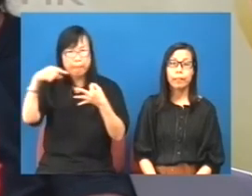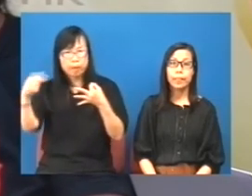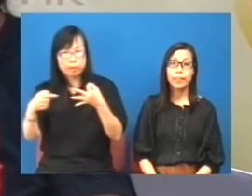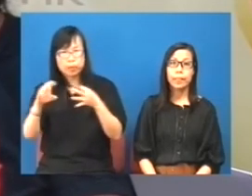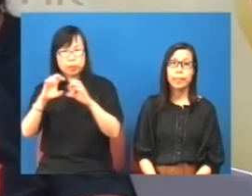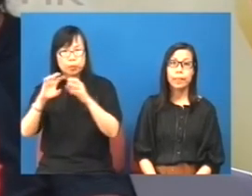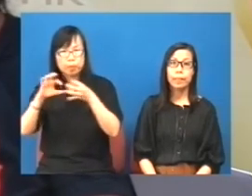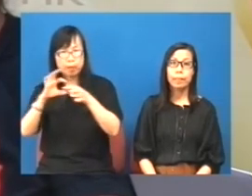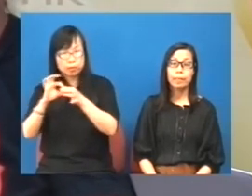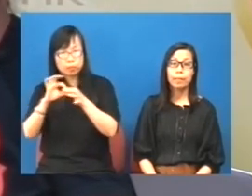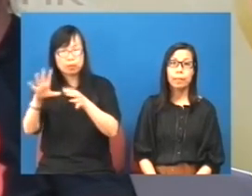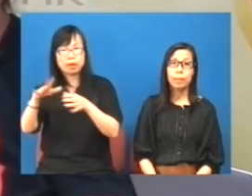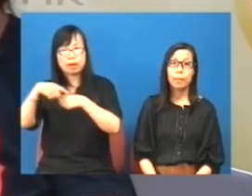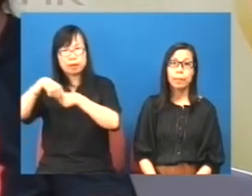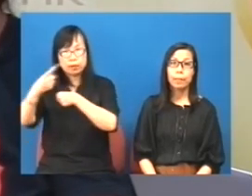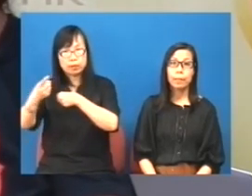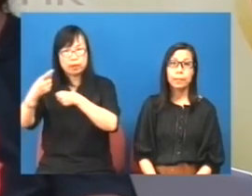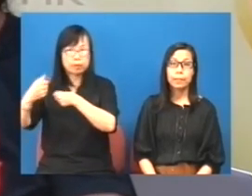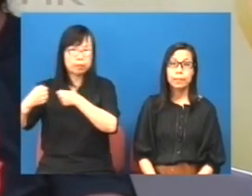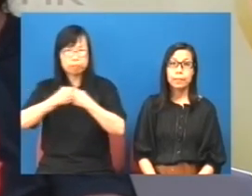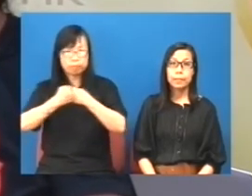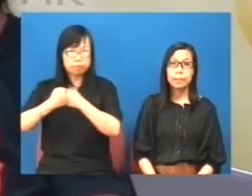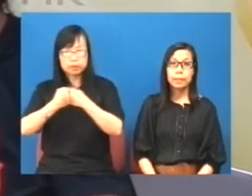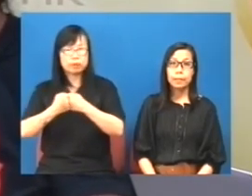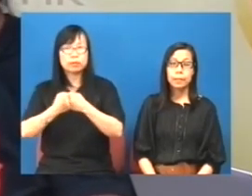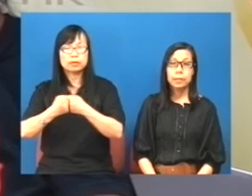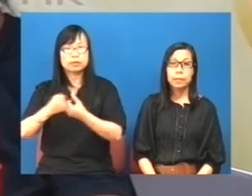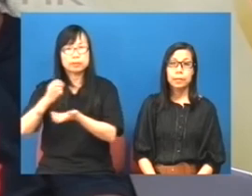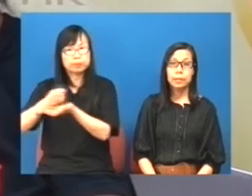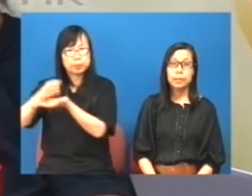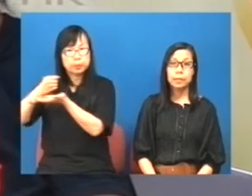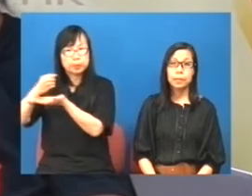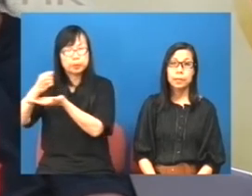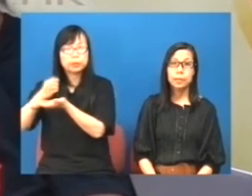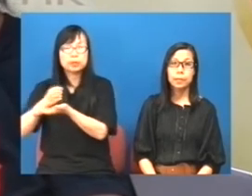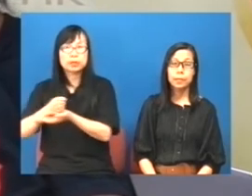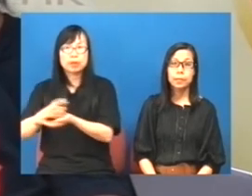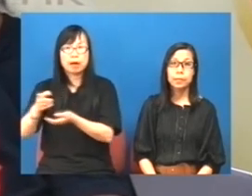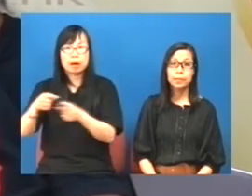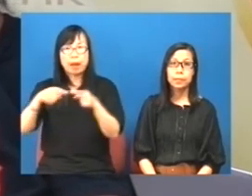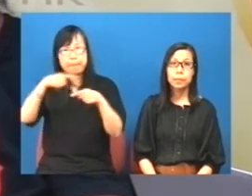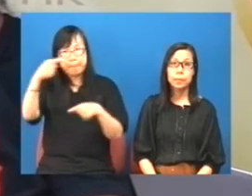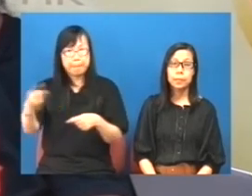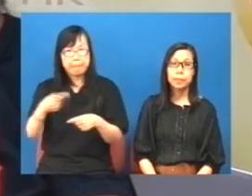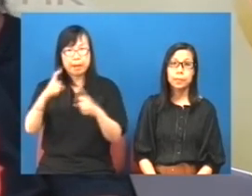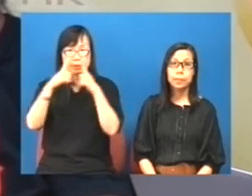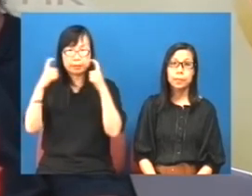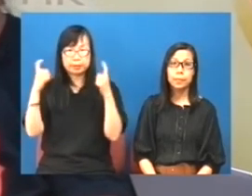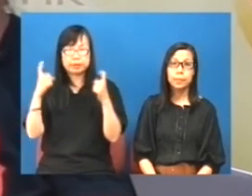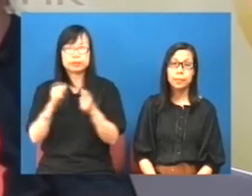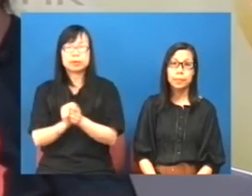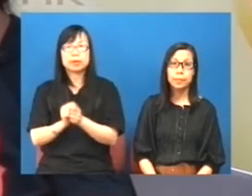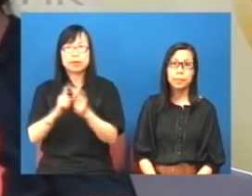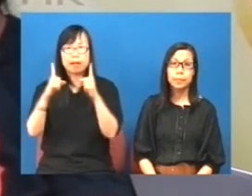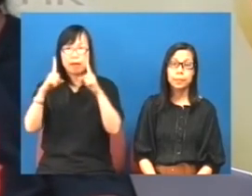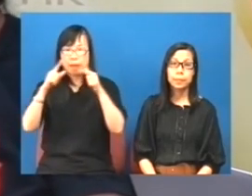另一個挑戰盃就是熱刺和曼城和新特蘭對南華的